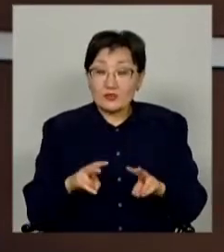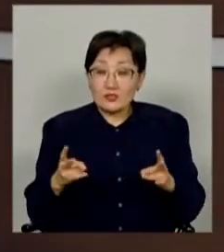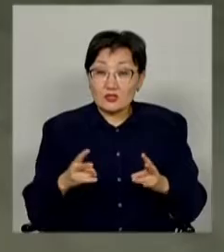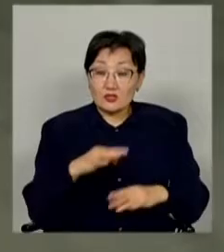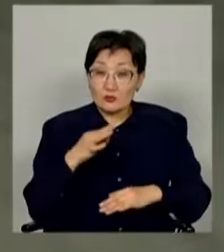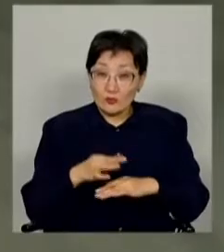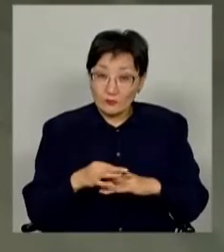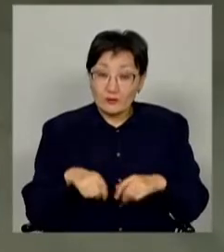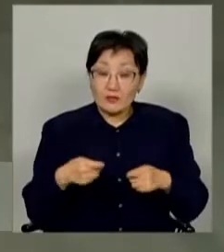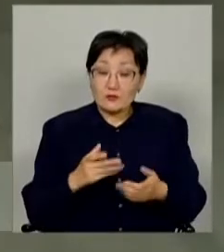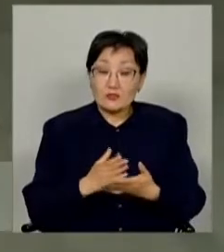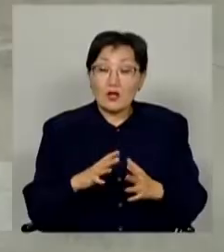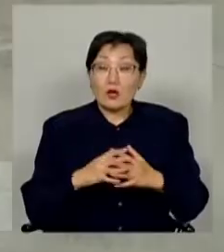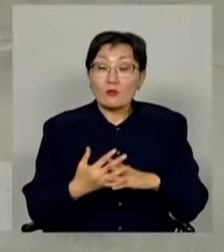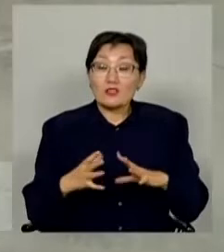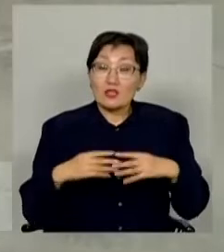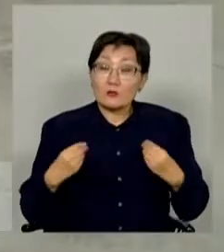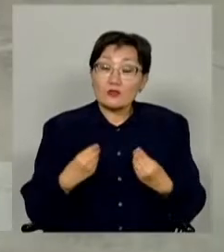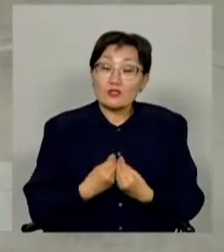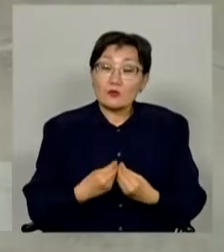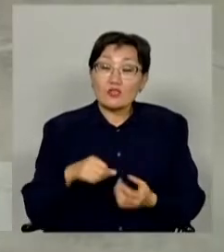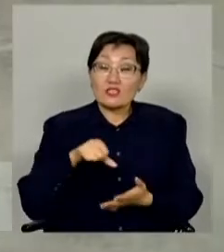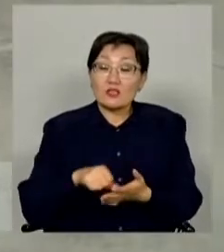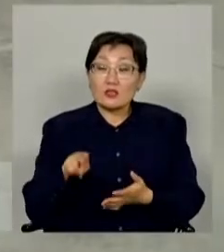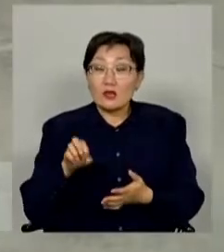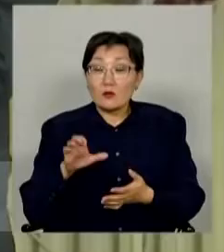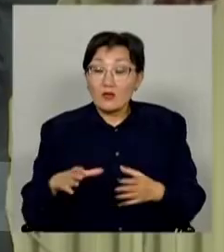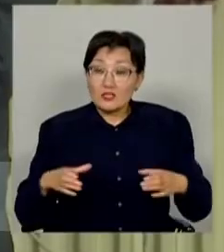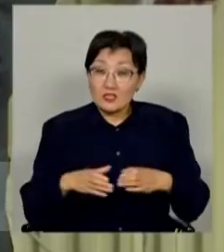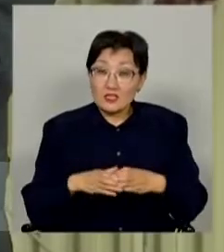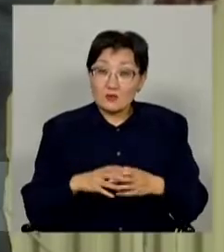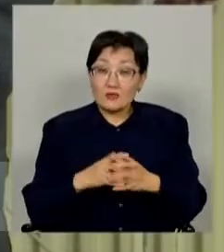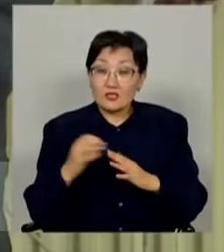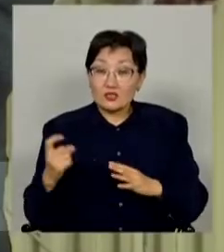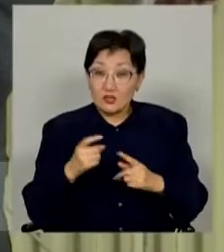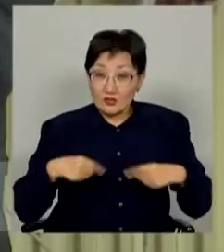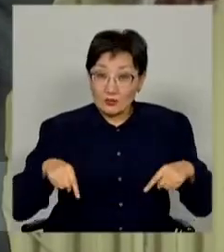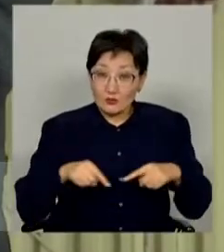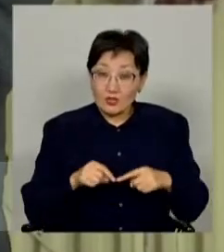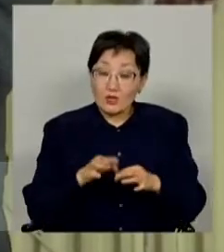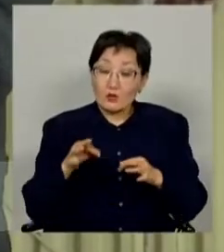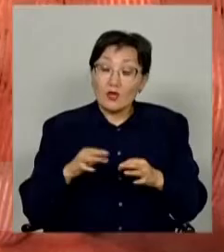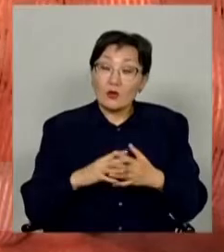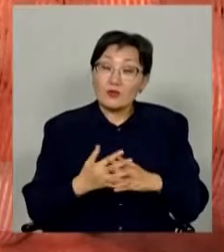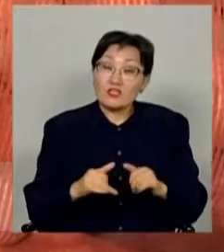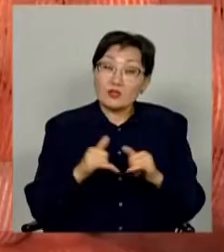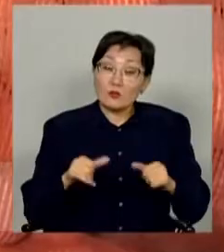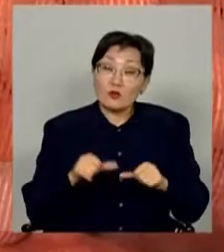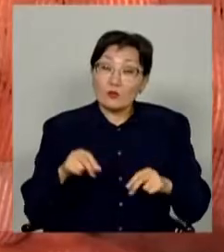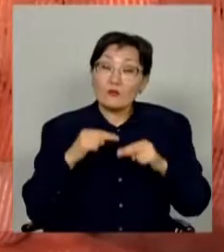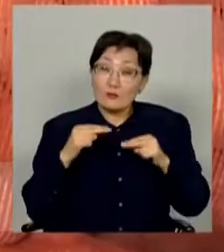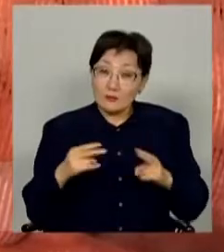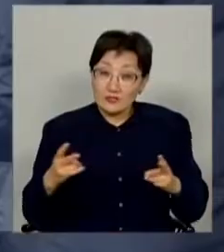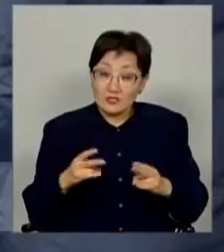жатыр. Ауыл партиясының атынан шыққан үміткер Дайрабаевтың штабы агроөнеркәсіп пен елді мекендерді дамытуға көптеп мән беру керегін